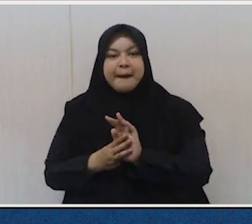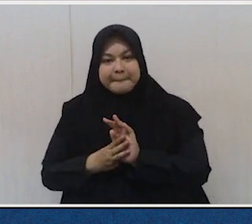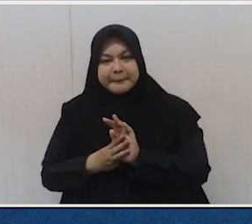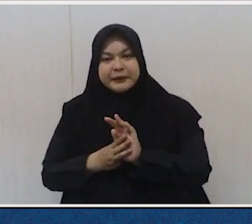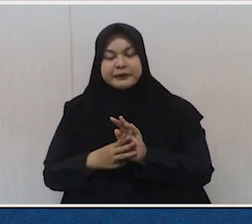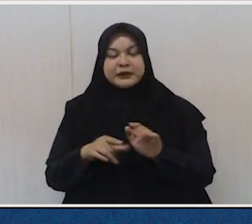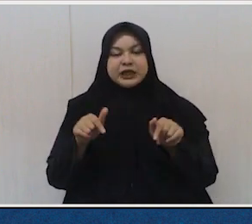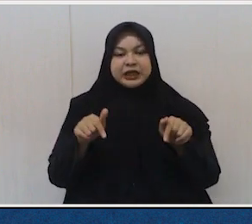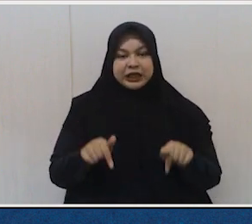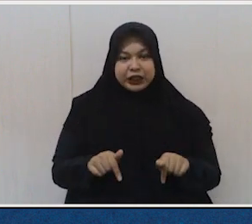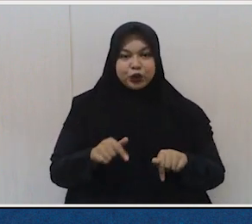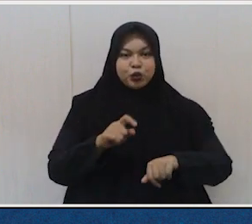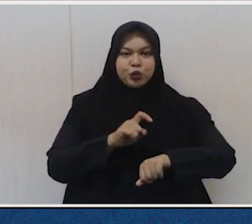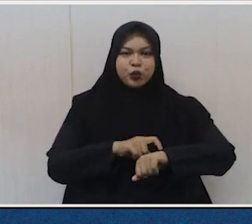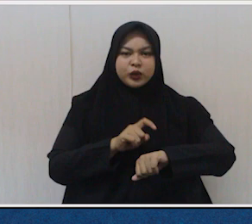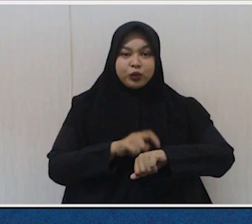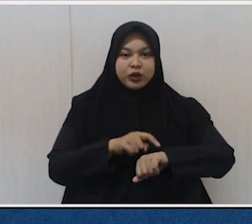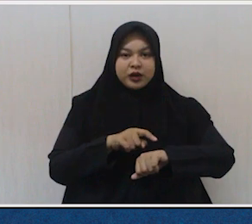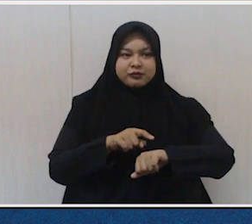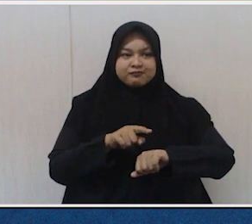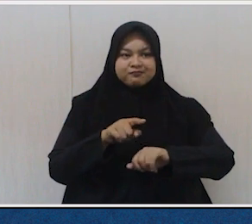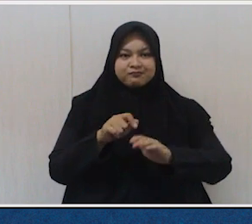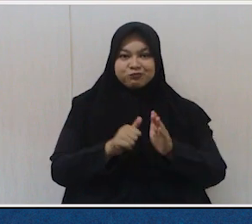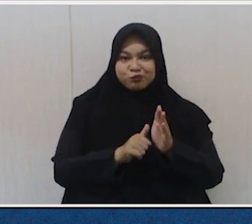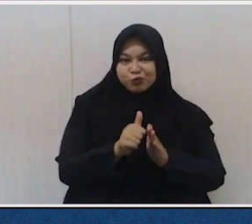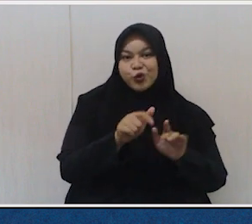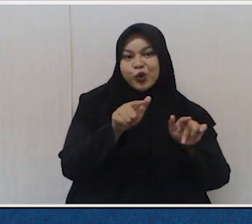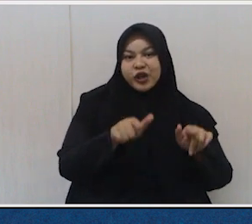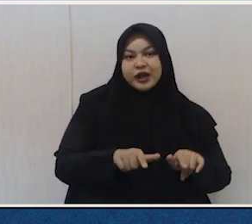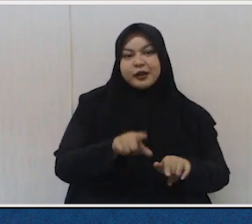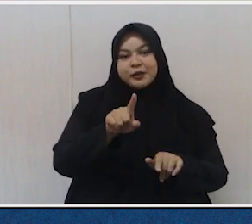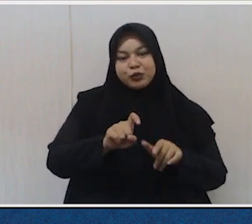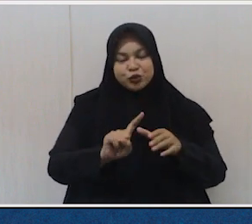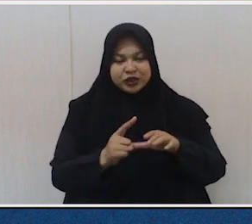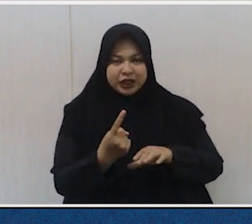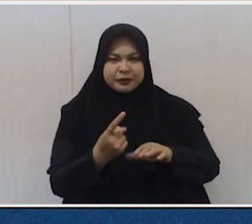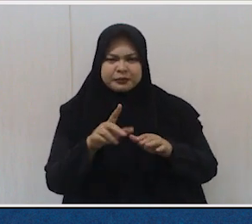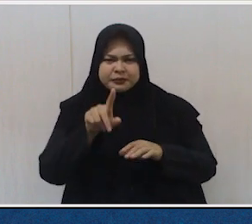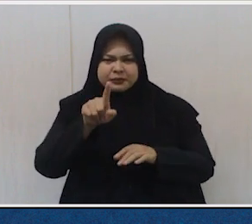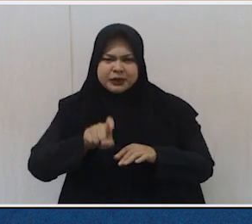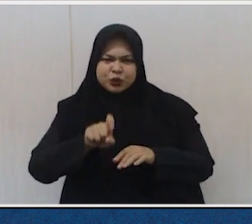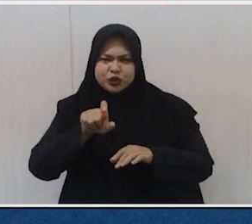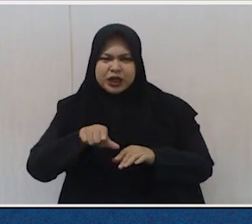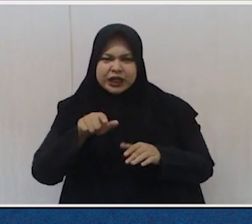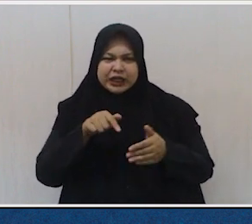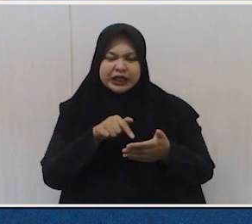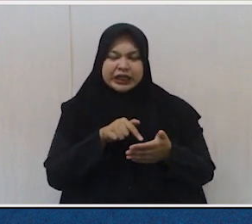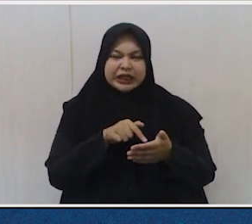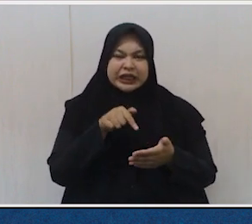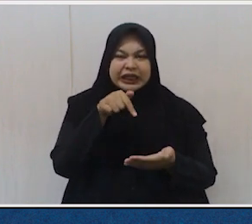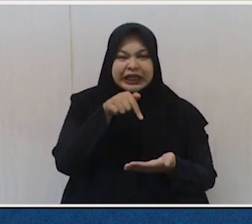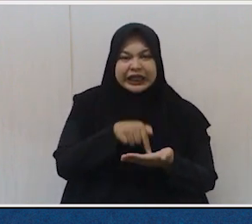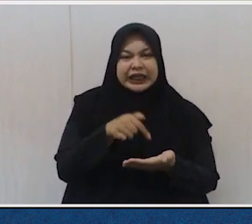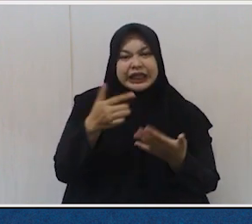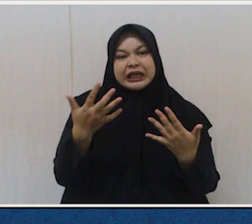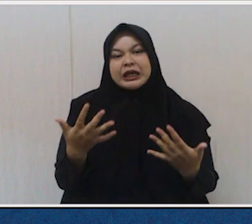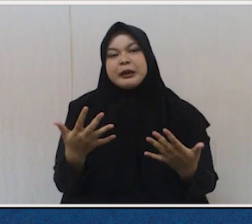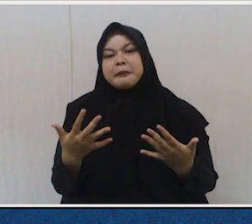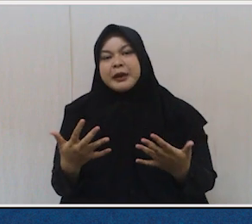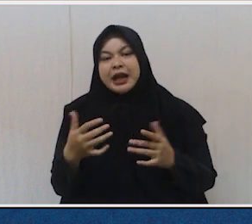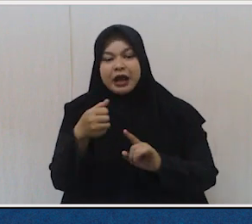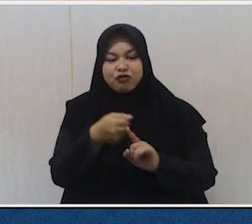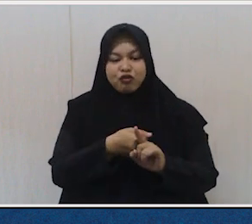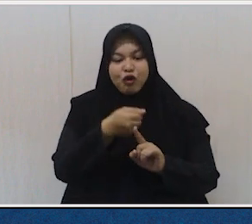apa namanya momentum yang perlu jadi Milestone gitu ya perlu jadi titik di mana advokasi